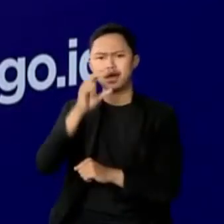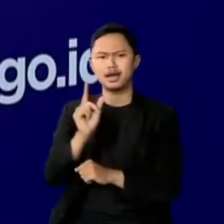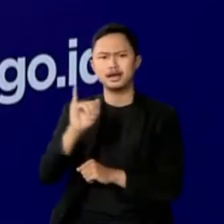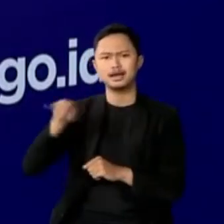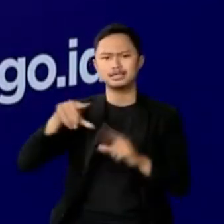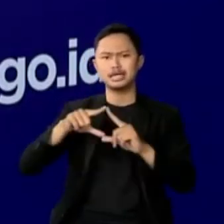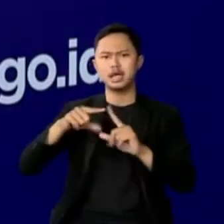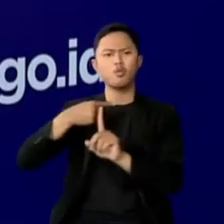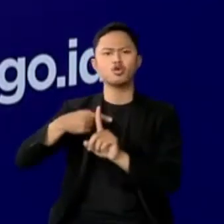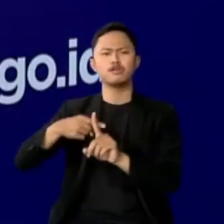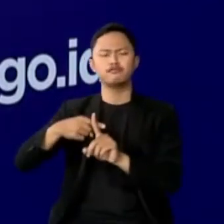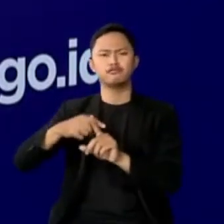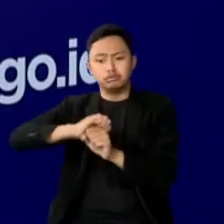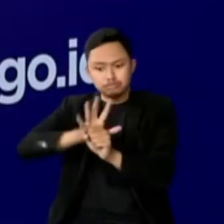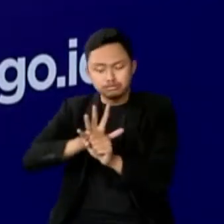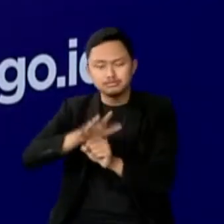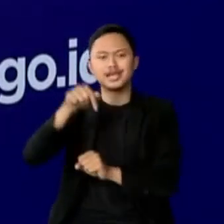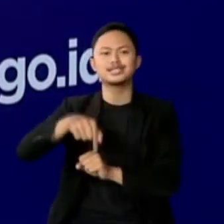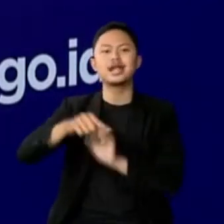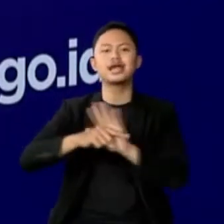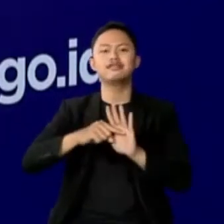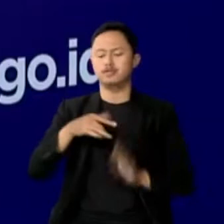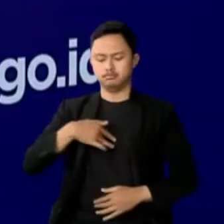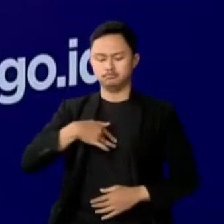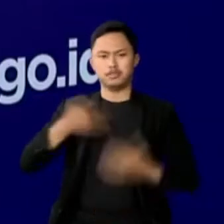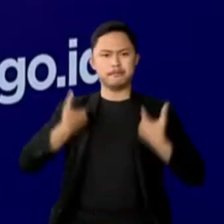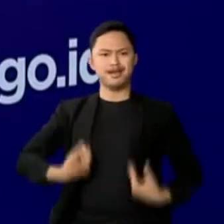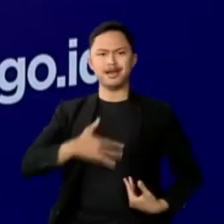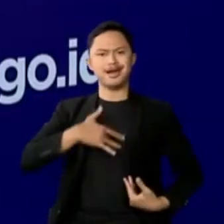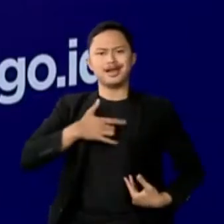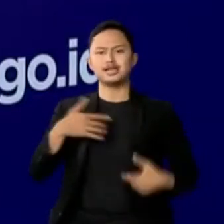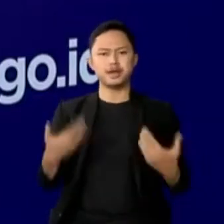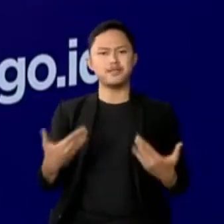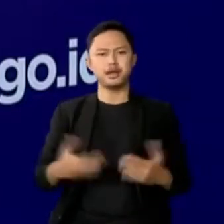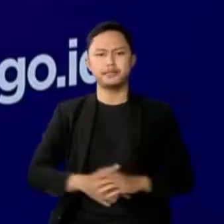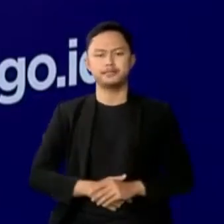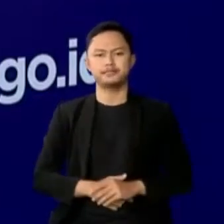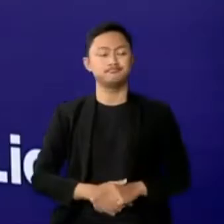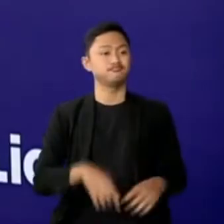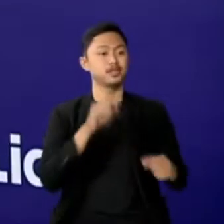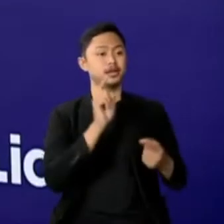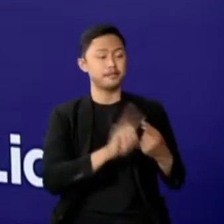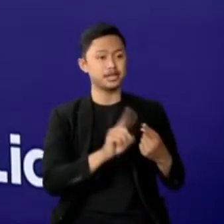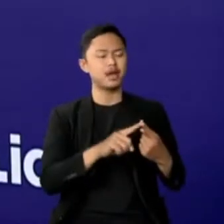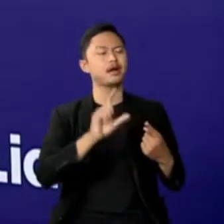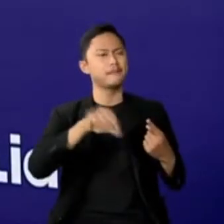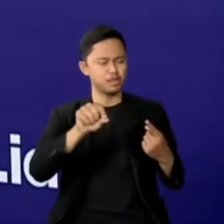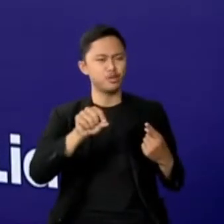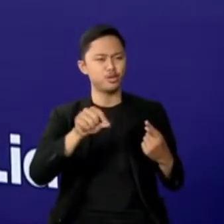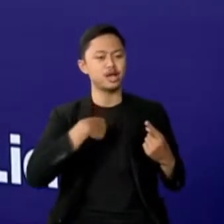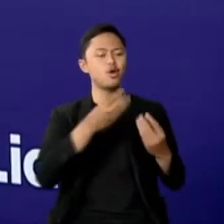19 dan juga sekarang saat sudah negatif apa Pak efek yang dirasakan di tubuh yang pertama saya ini memang